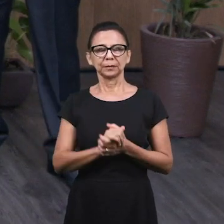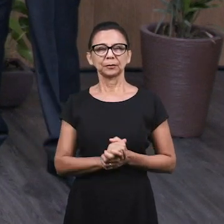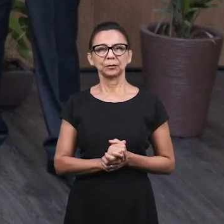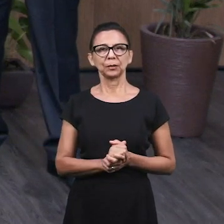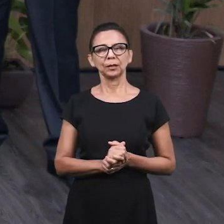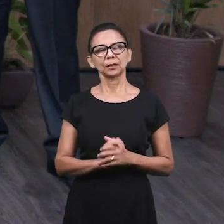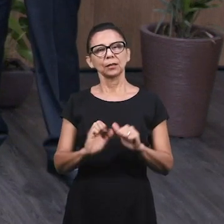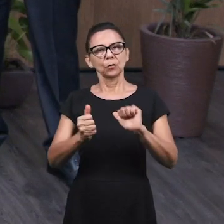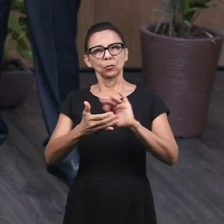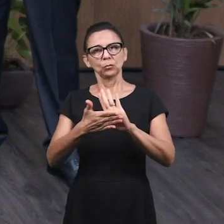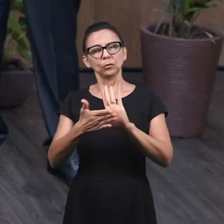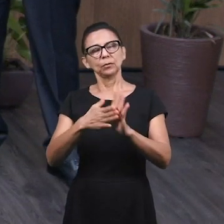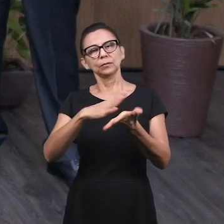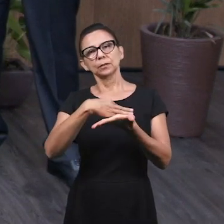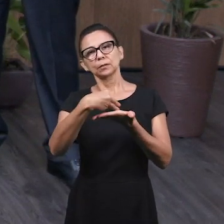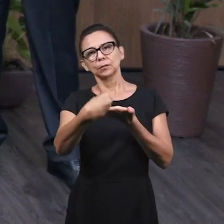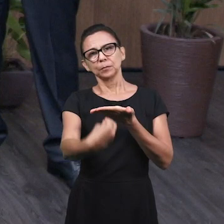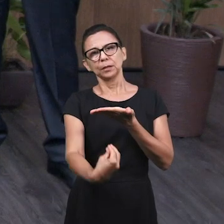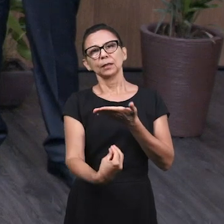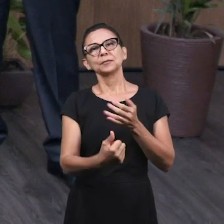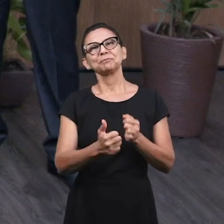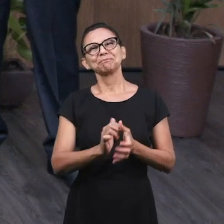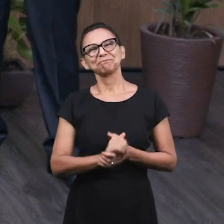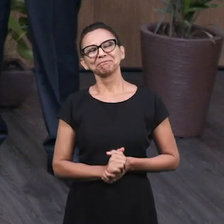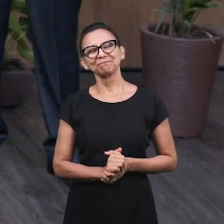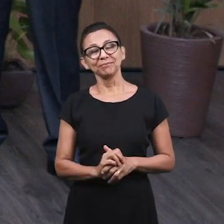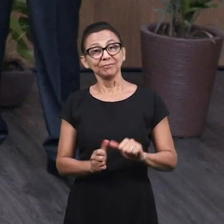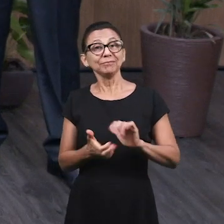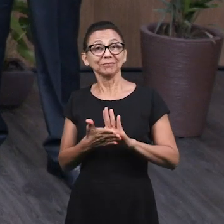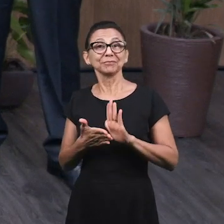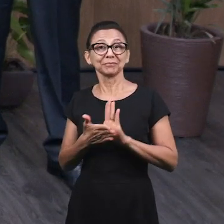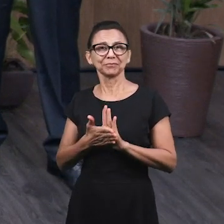de louvor. de glorification à Dieu.